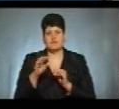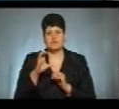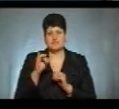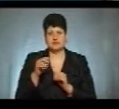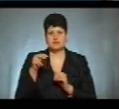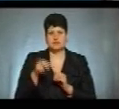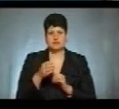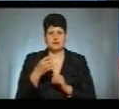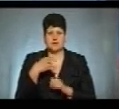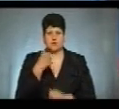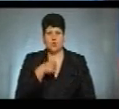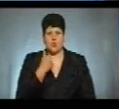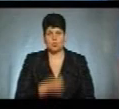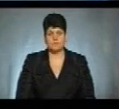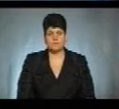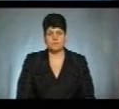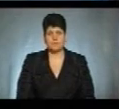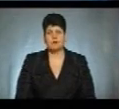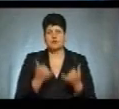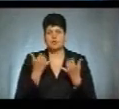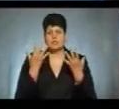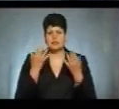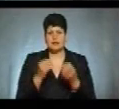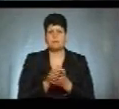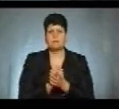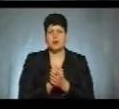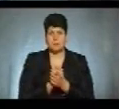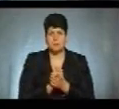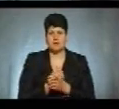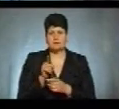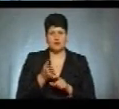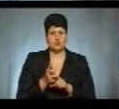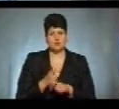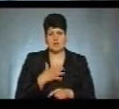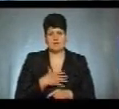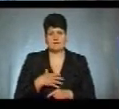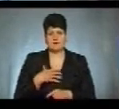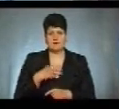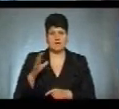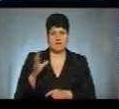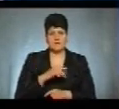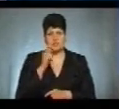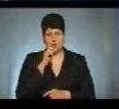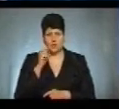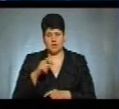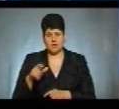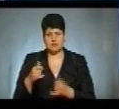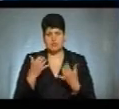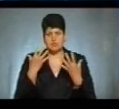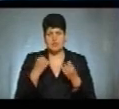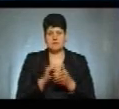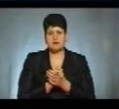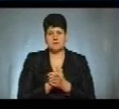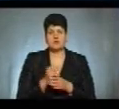року. Сьогодні день примирення. Він дуже важливий для всіх українців. Сьогодні день